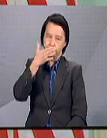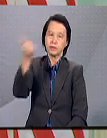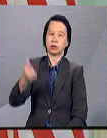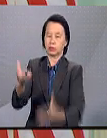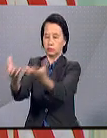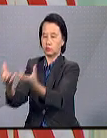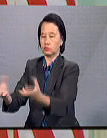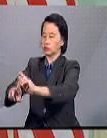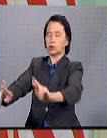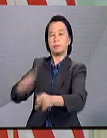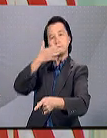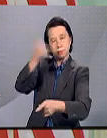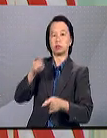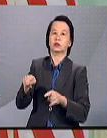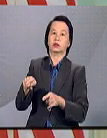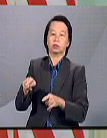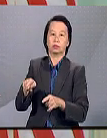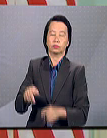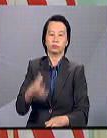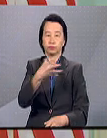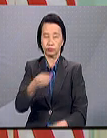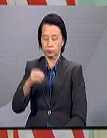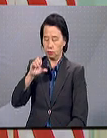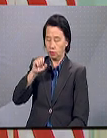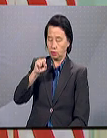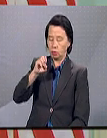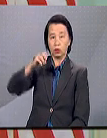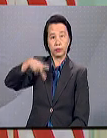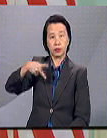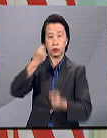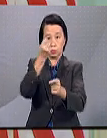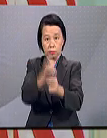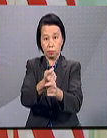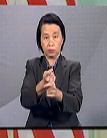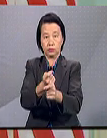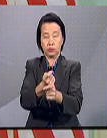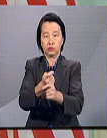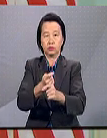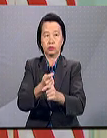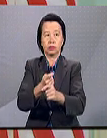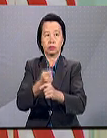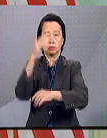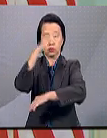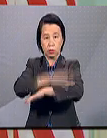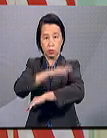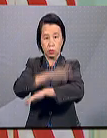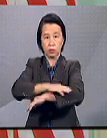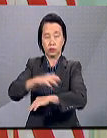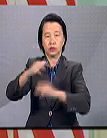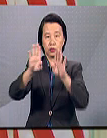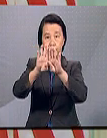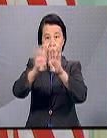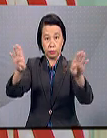baik. Antara SOP yang kita tetapkan termasuklah kaunter saringan kesihatan di pintu